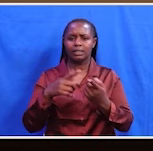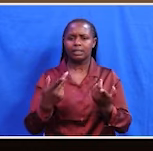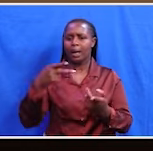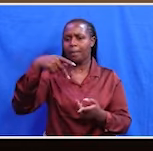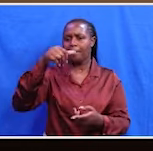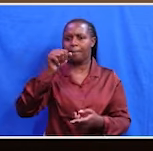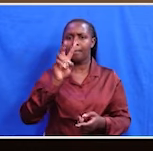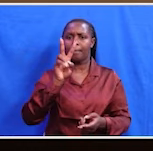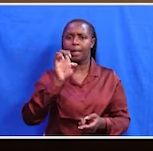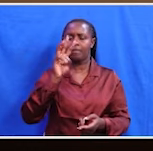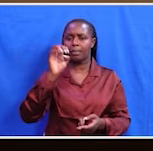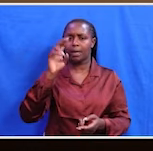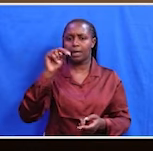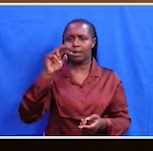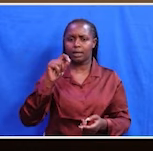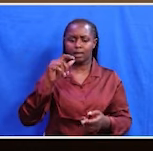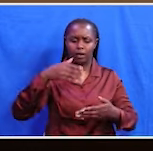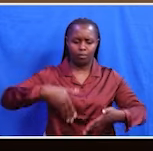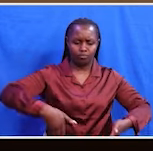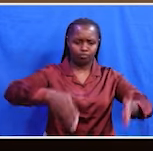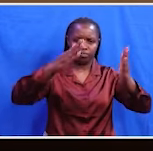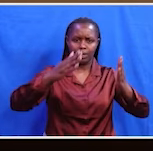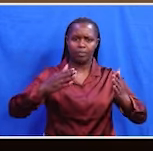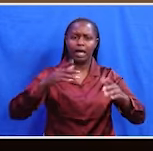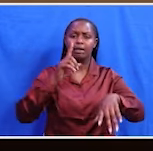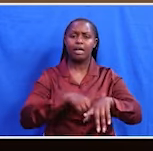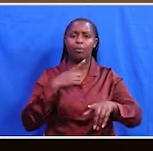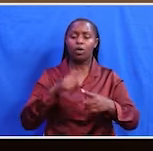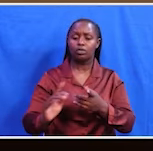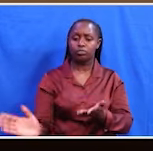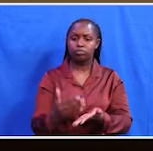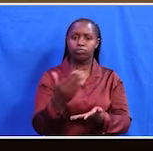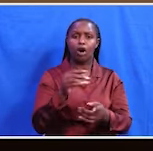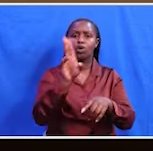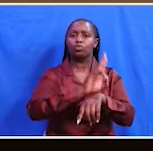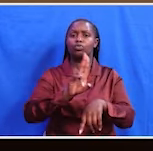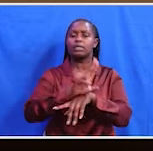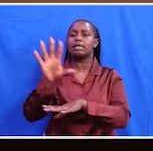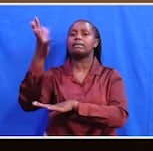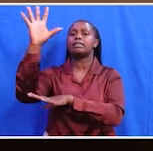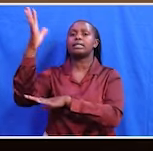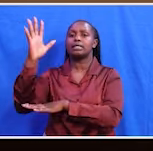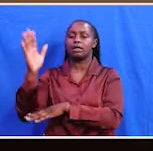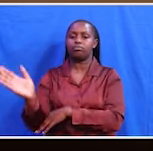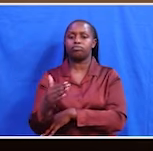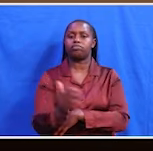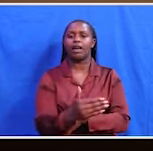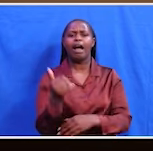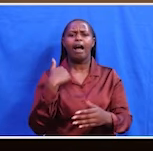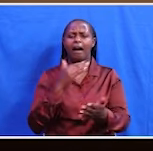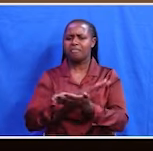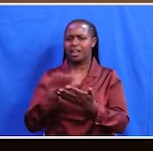wanafagia pavement, wanakata branches, ndio wafagia nao barabara. Aya, hakuna protective gears